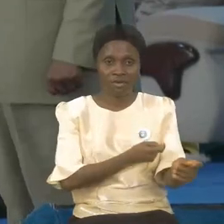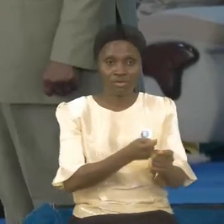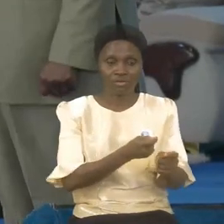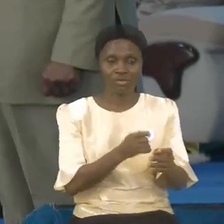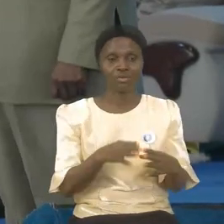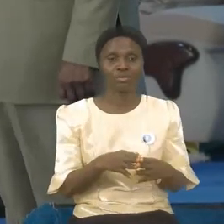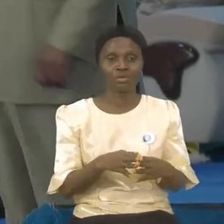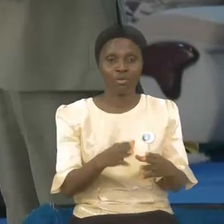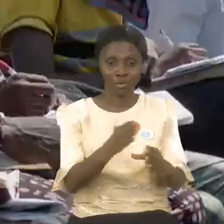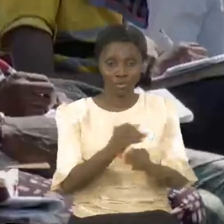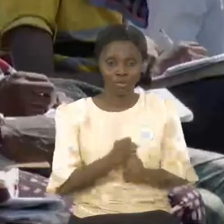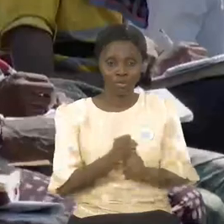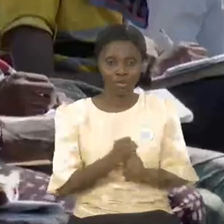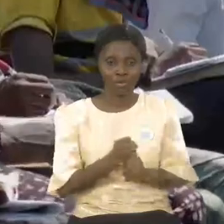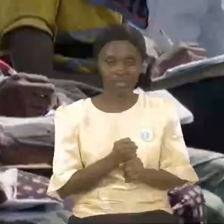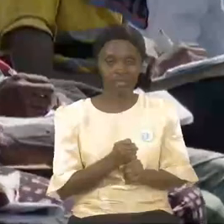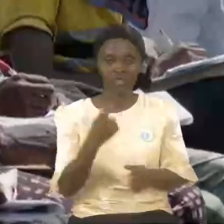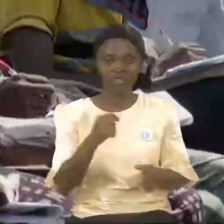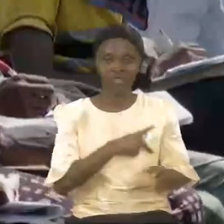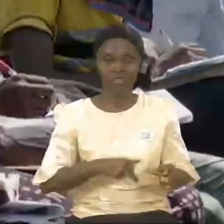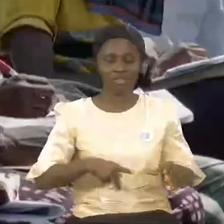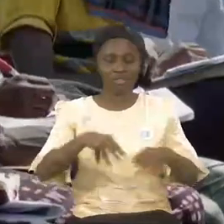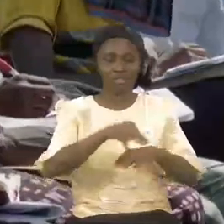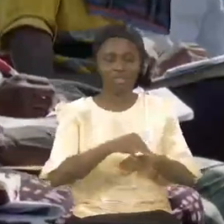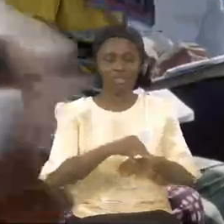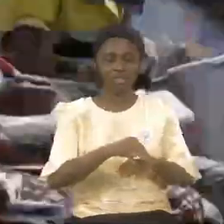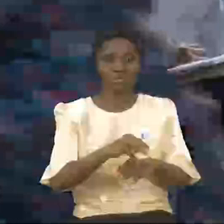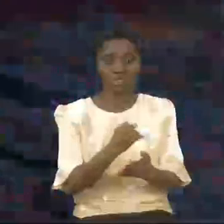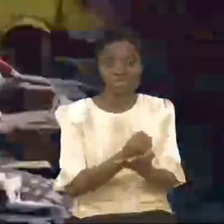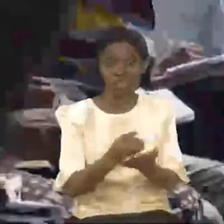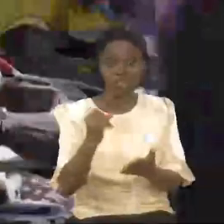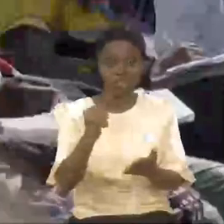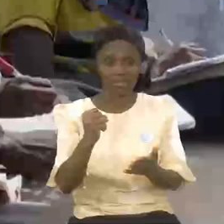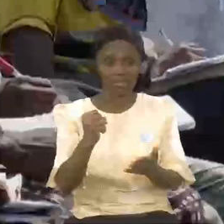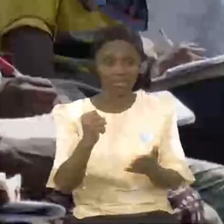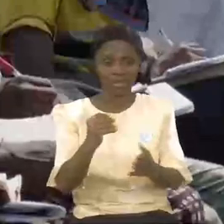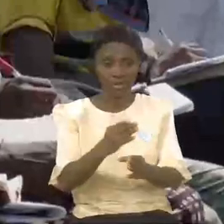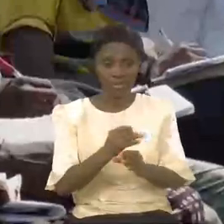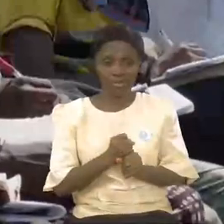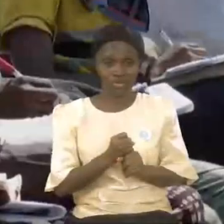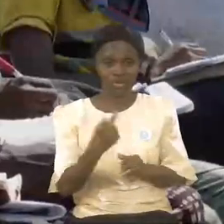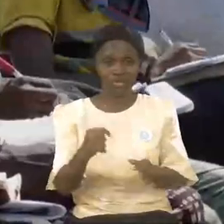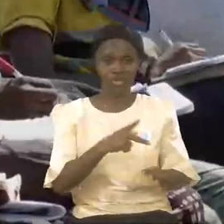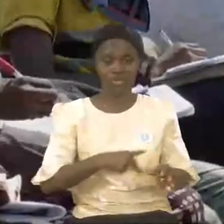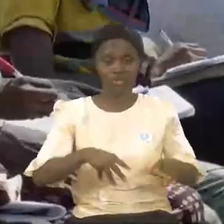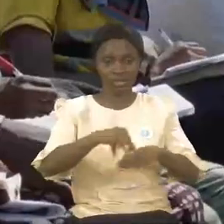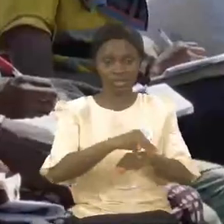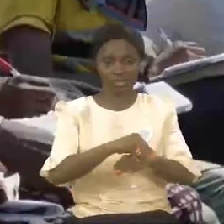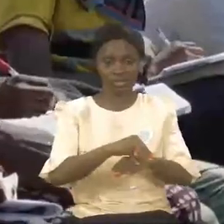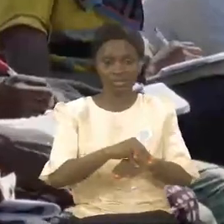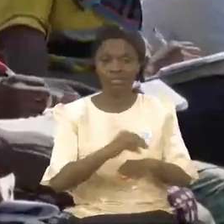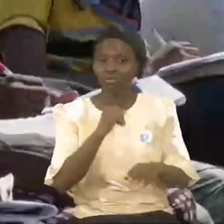left possède le royaume les saints et non les pêcheurs les saints et non les